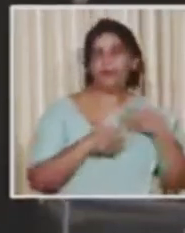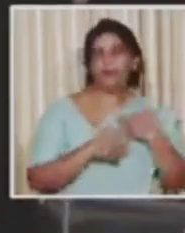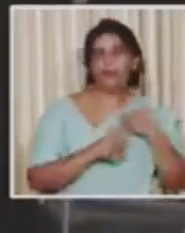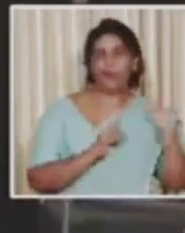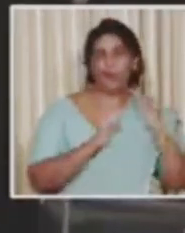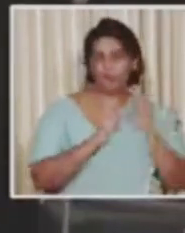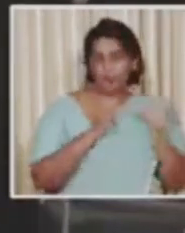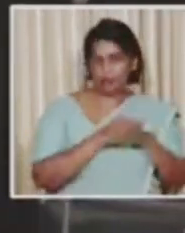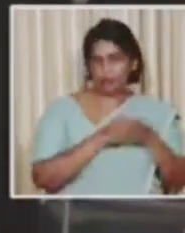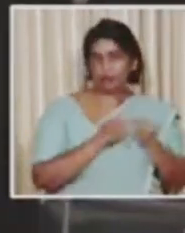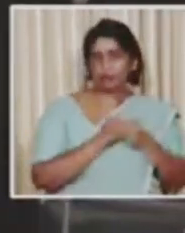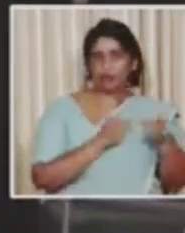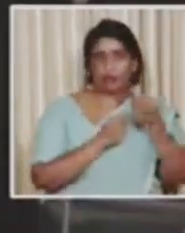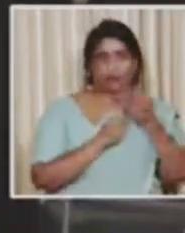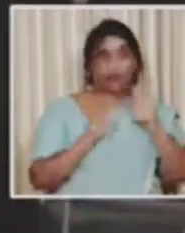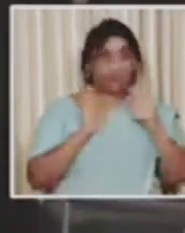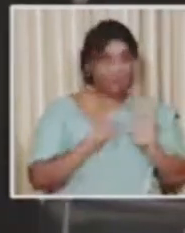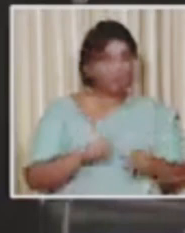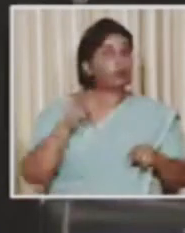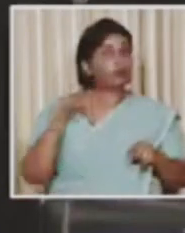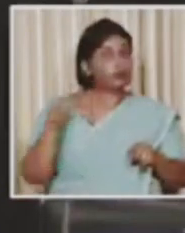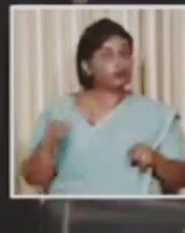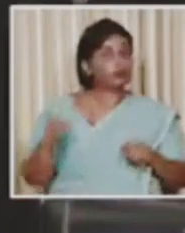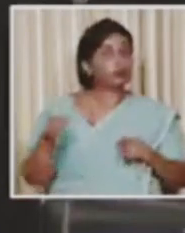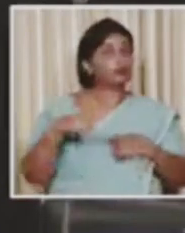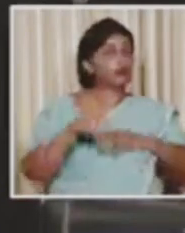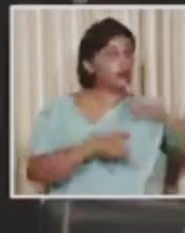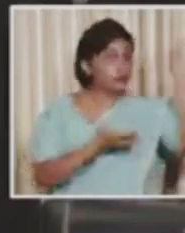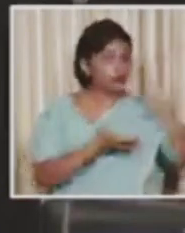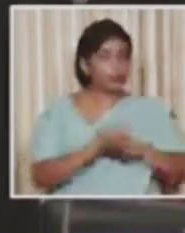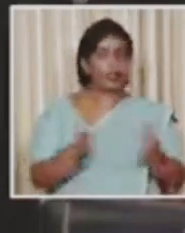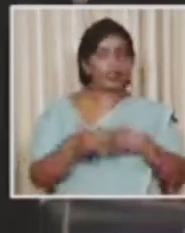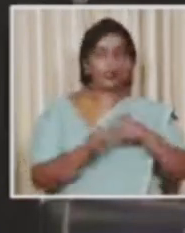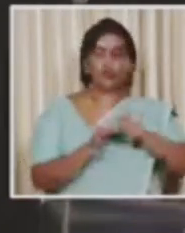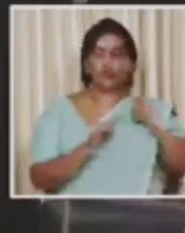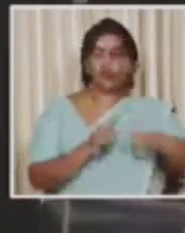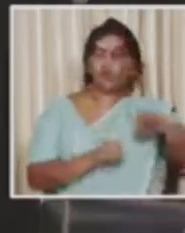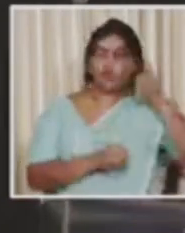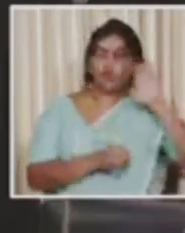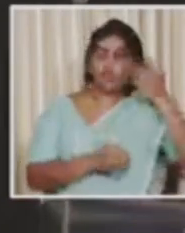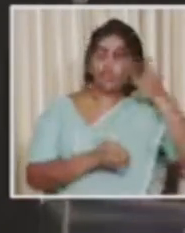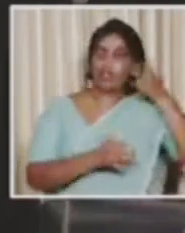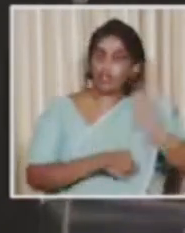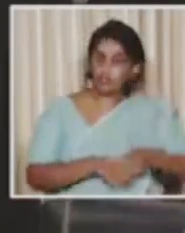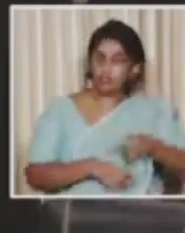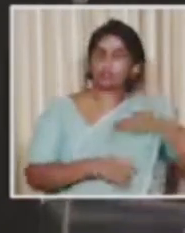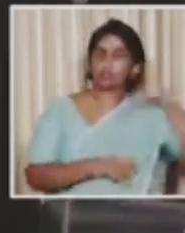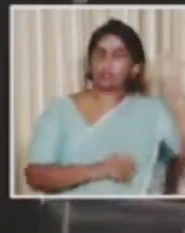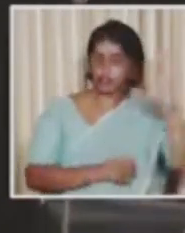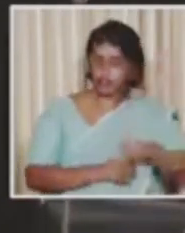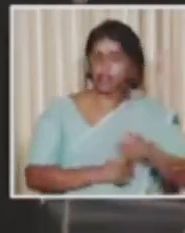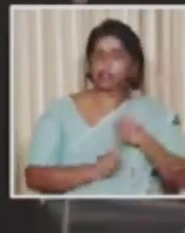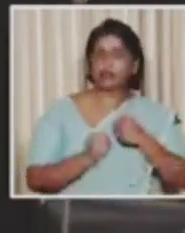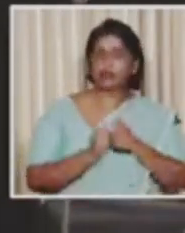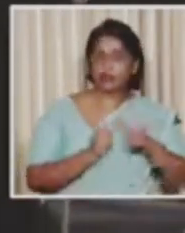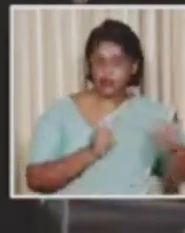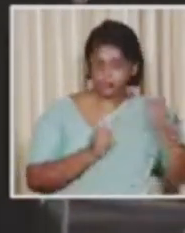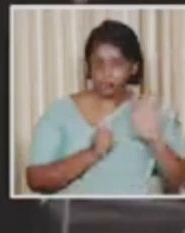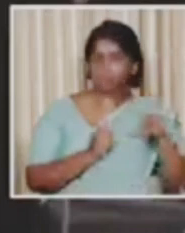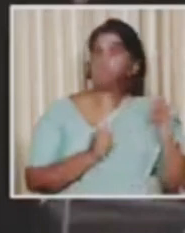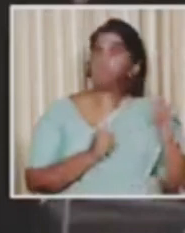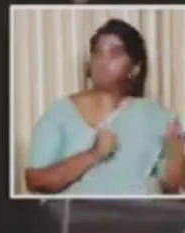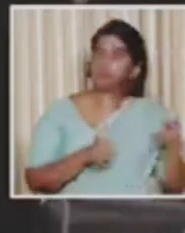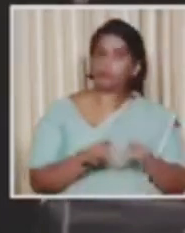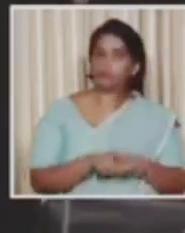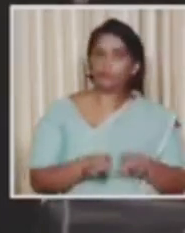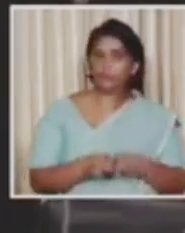නියුක්ති කාර්යංශයට පුළුවන් වෙන්නේ. නමුත් ඒ අයව ගෙන්වා ගන්න කැබිනට් මණ්ඩලයේ විශේෂ අනුමැතියකින් ඒ අයව ගෙන්වා ගැනීමටත් දැනට කටයුතු කරලා තියෙනවා. ඒ